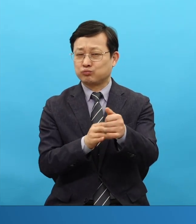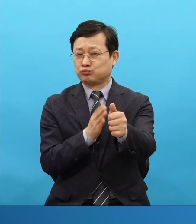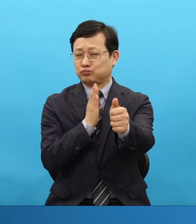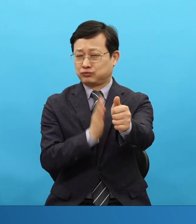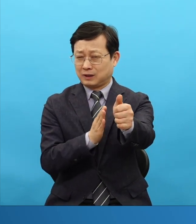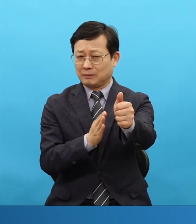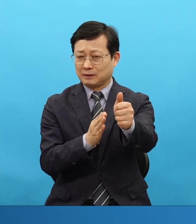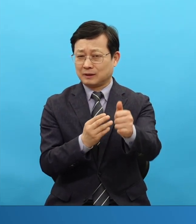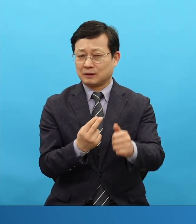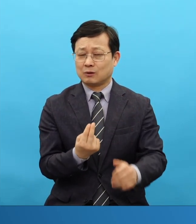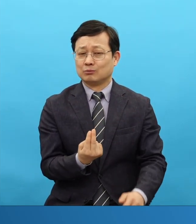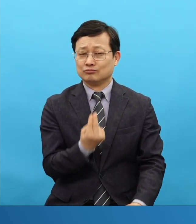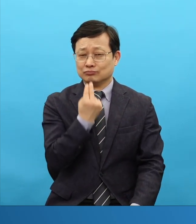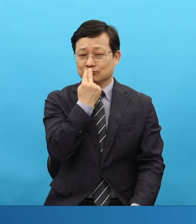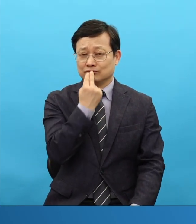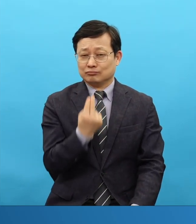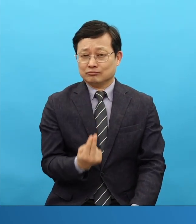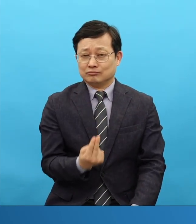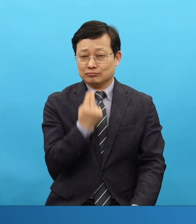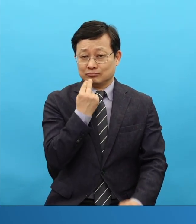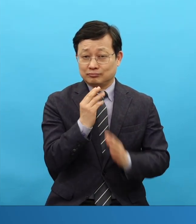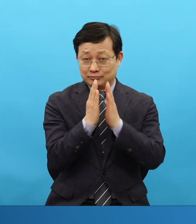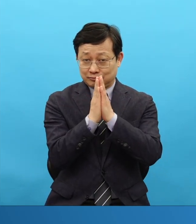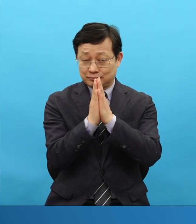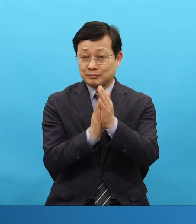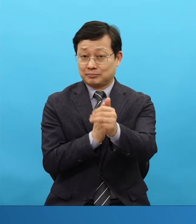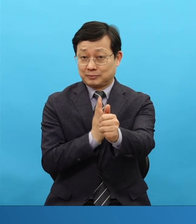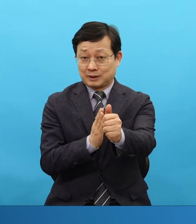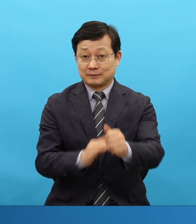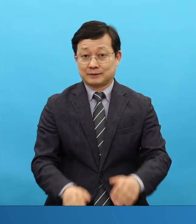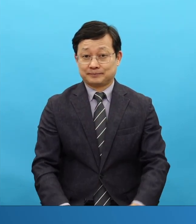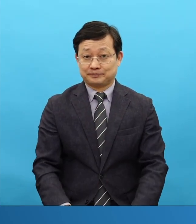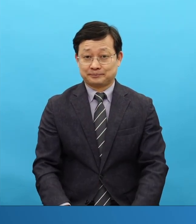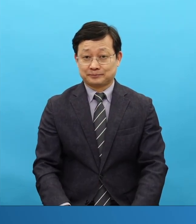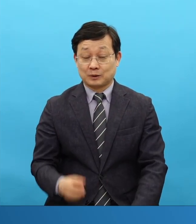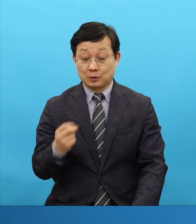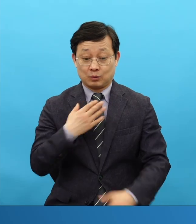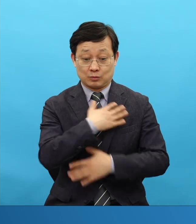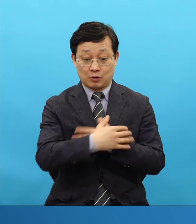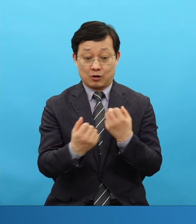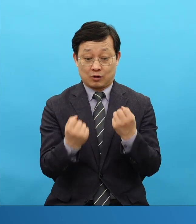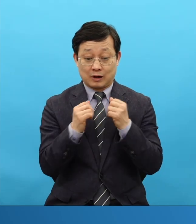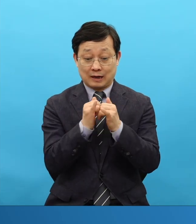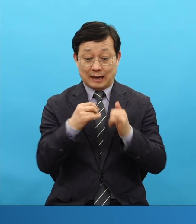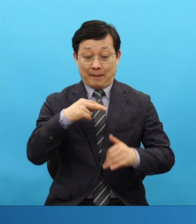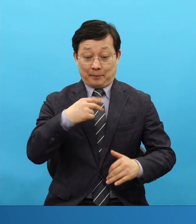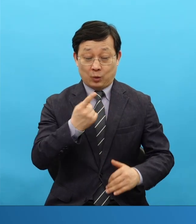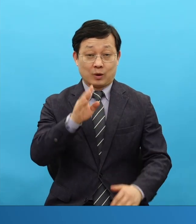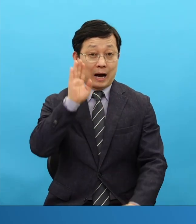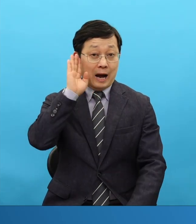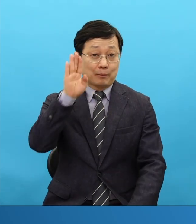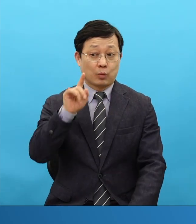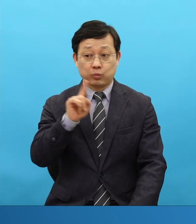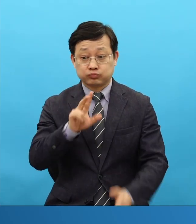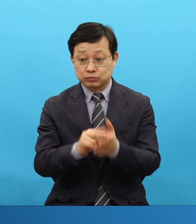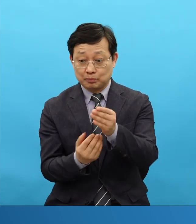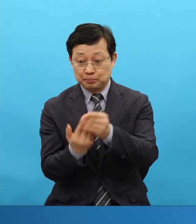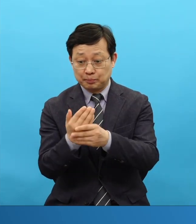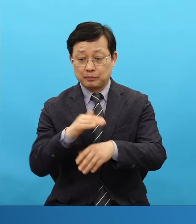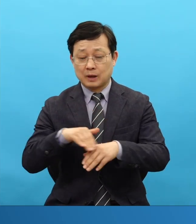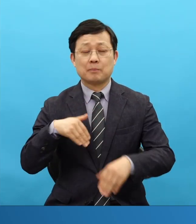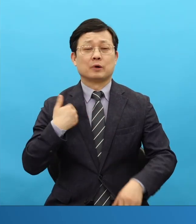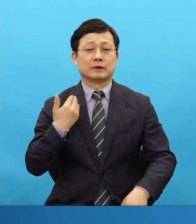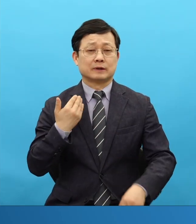그리고 이제 여러분이 뭐 또 우리가 어디가 아플지 모르잖아요. 그렇기 때문에 건강도 지킬 겸 이렇게